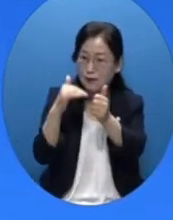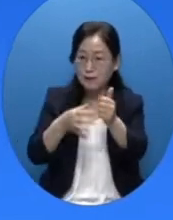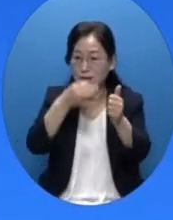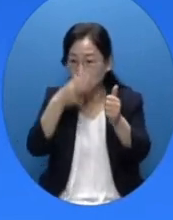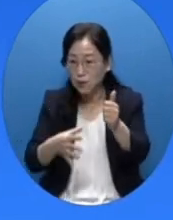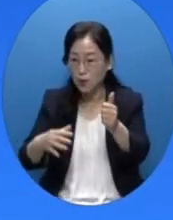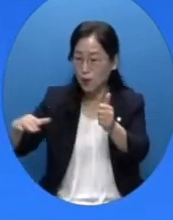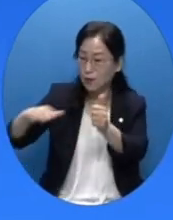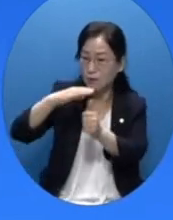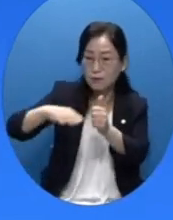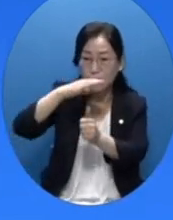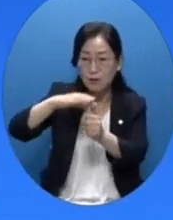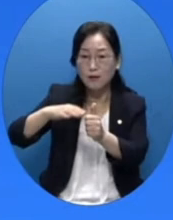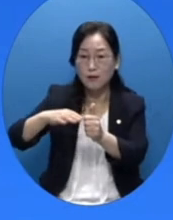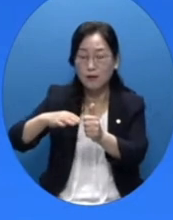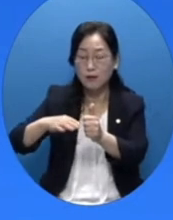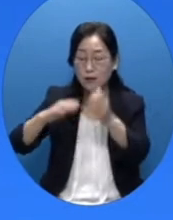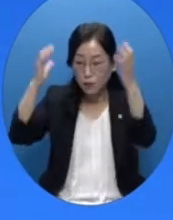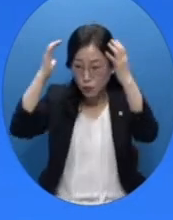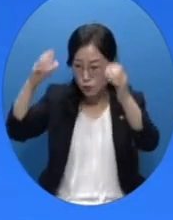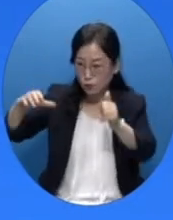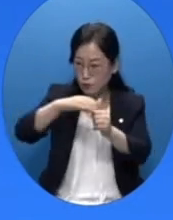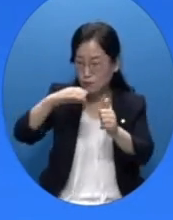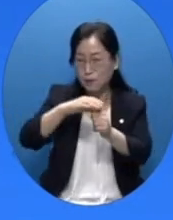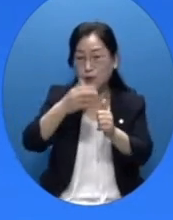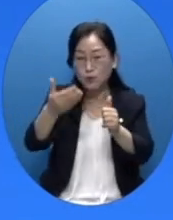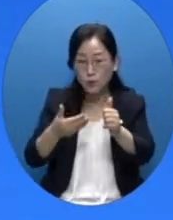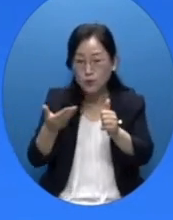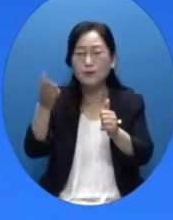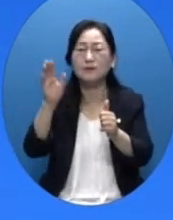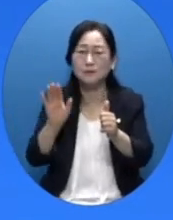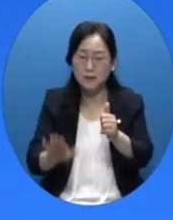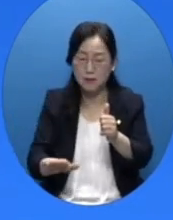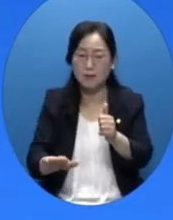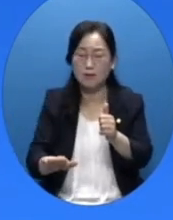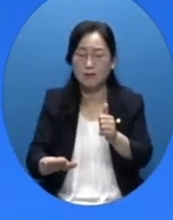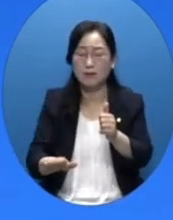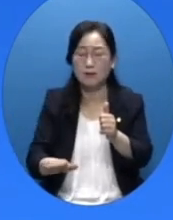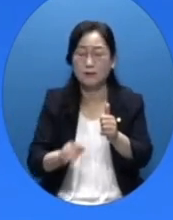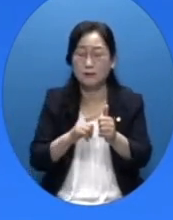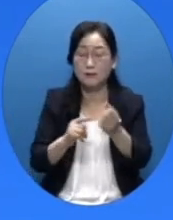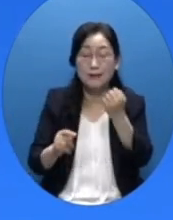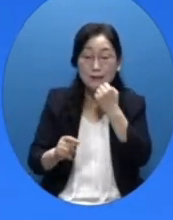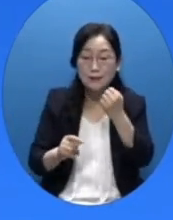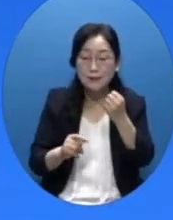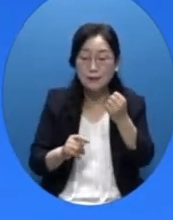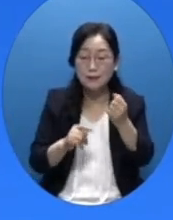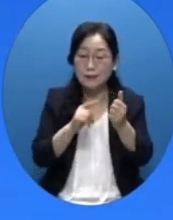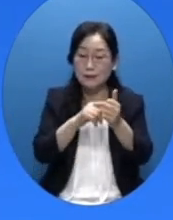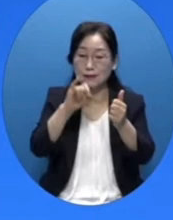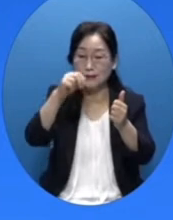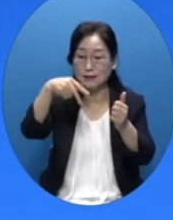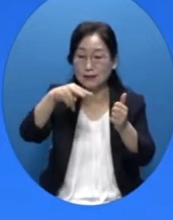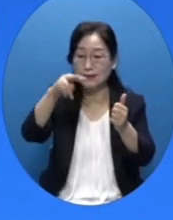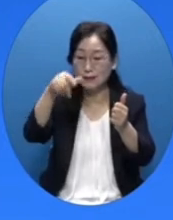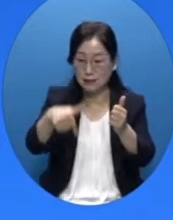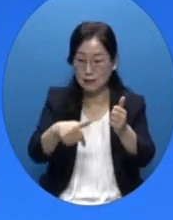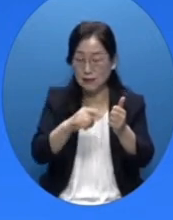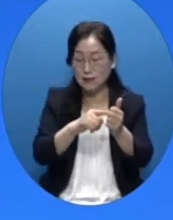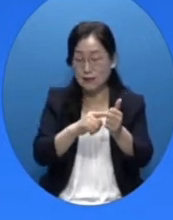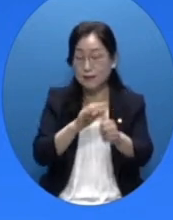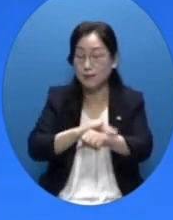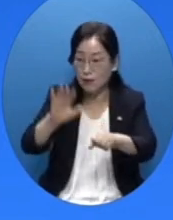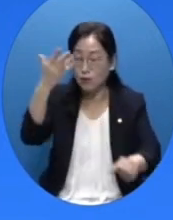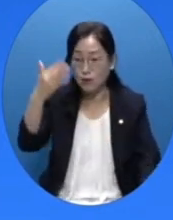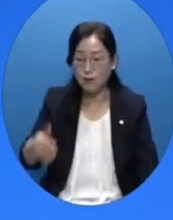그게 고통을 하다 주었지만 결국은 이석이 잘 됐습니다 하는 것 마다 잘 됐습니다 백